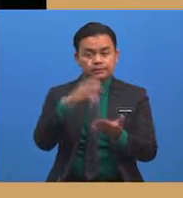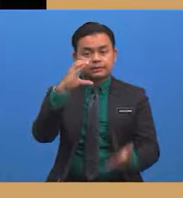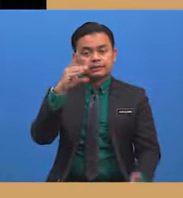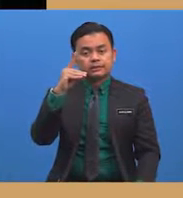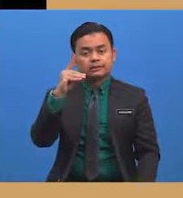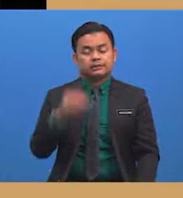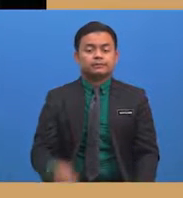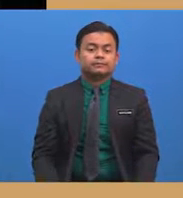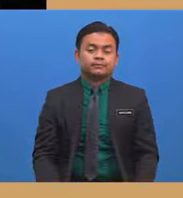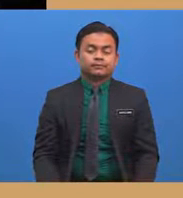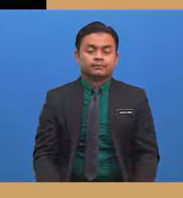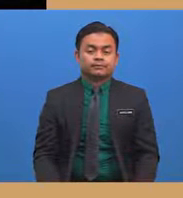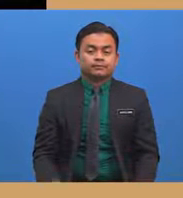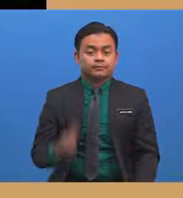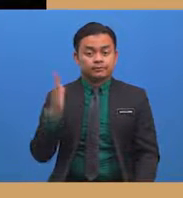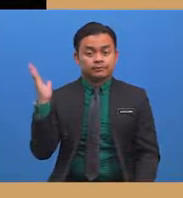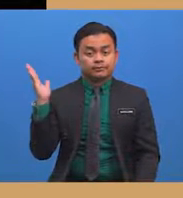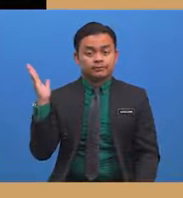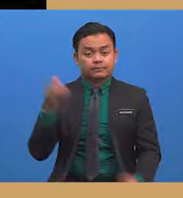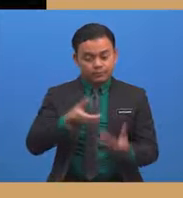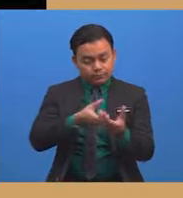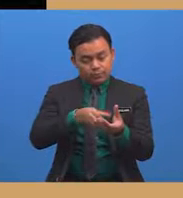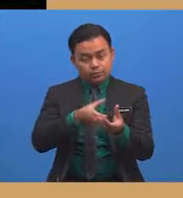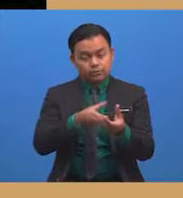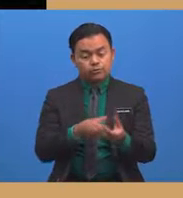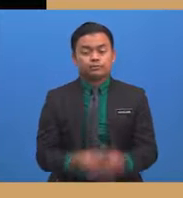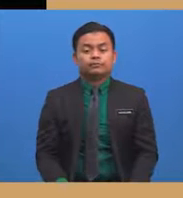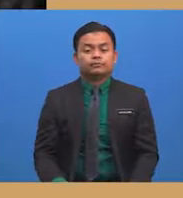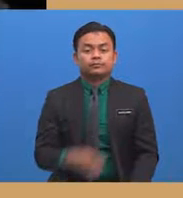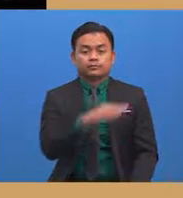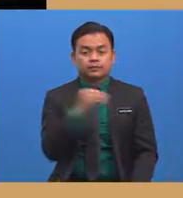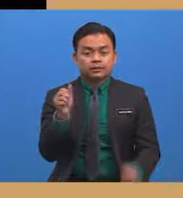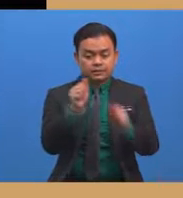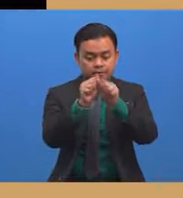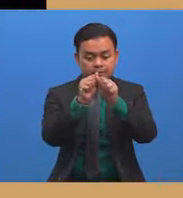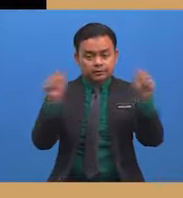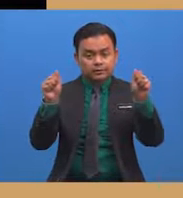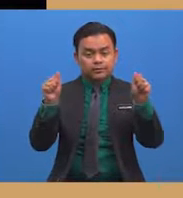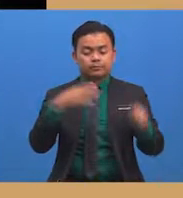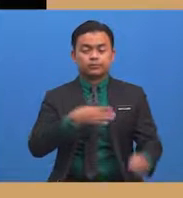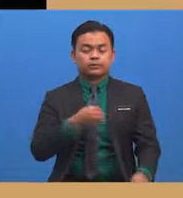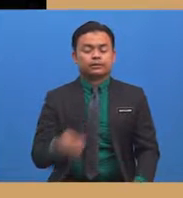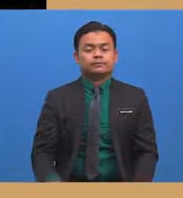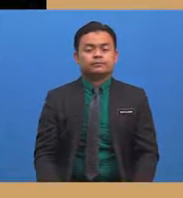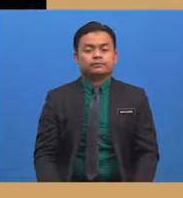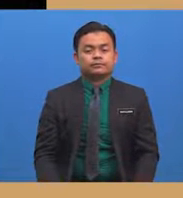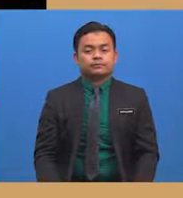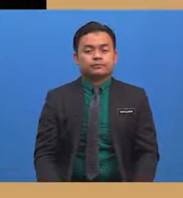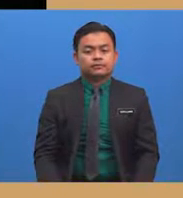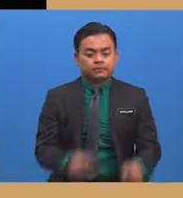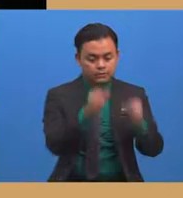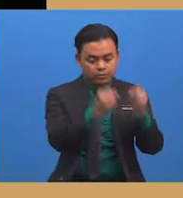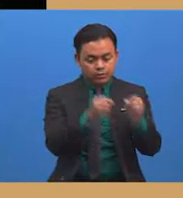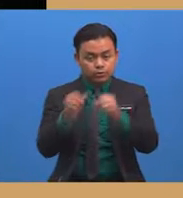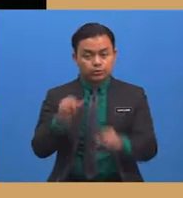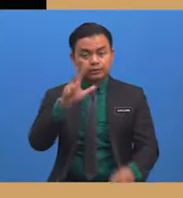sebagai penegak CD, lampu suluh dan skrin putih. Cikgu susun 3 keping CD yang telah